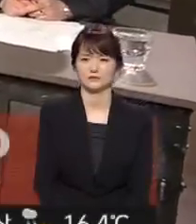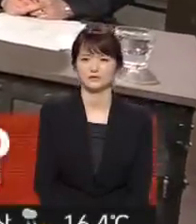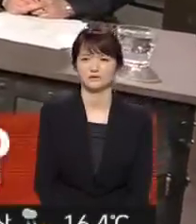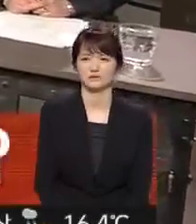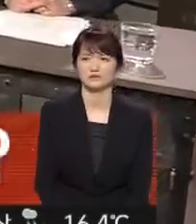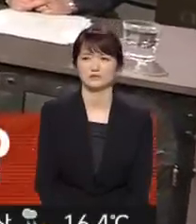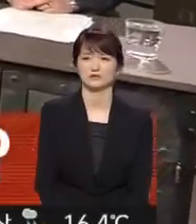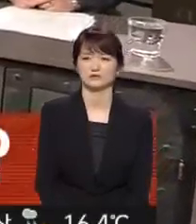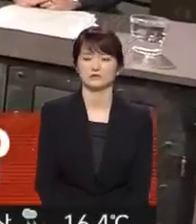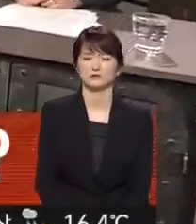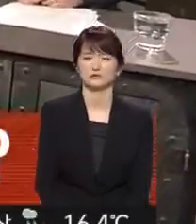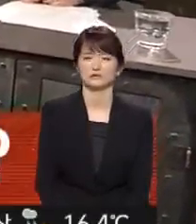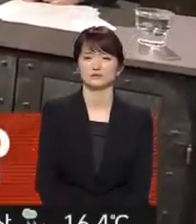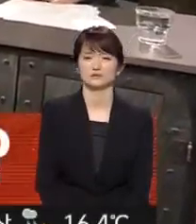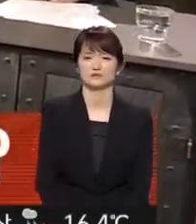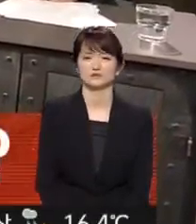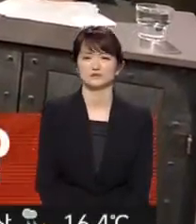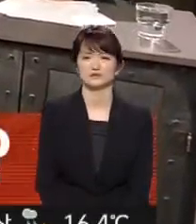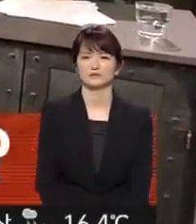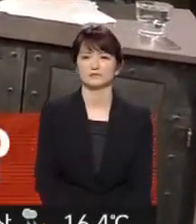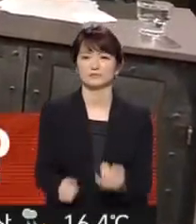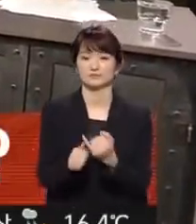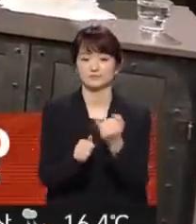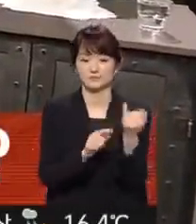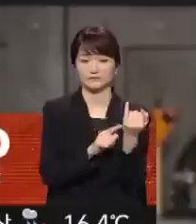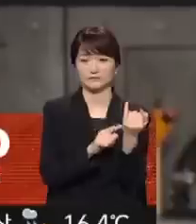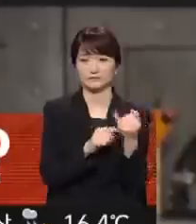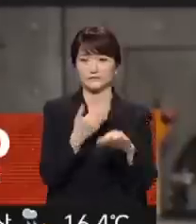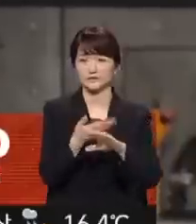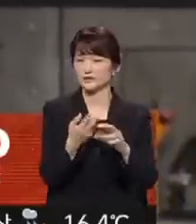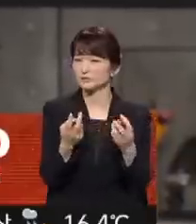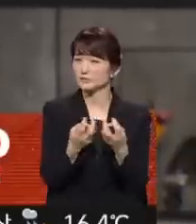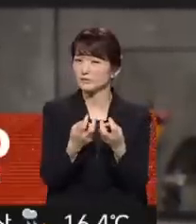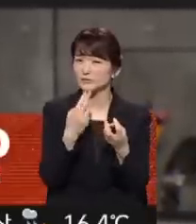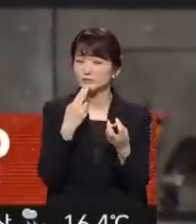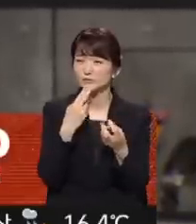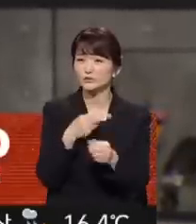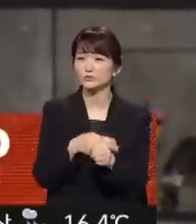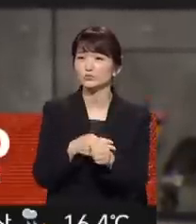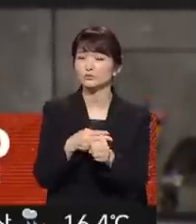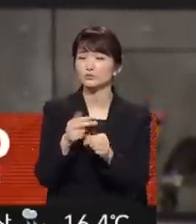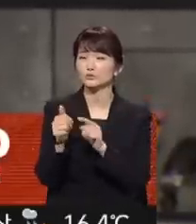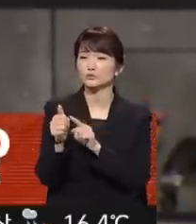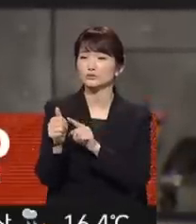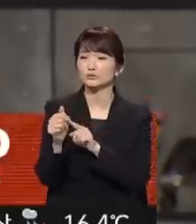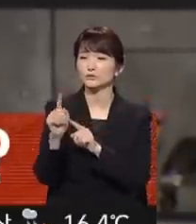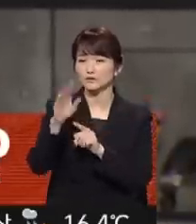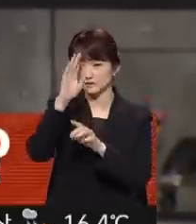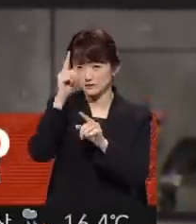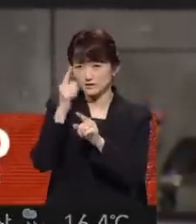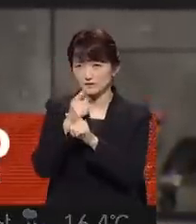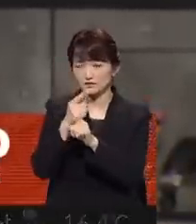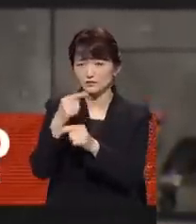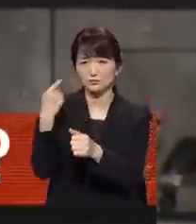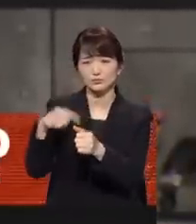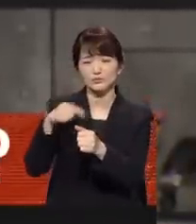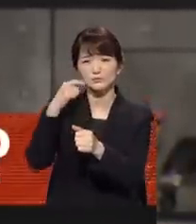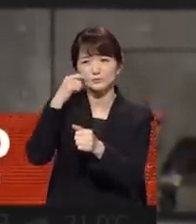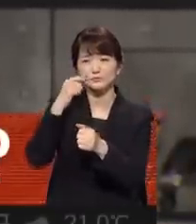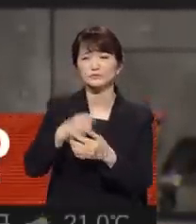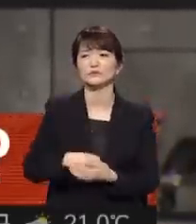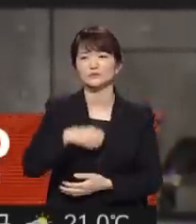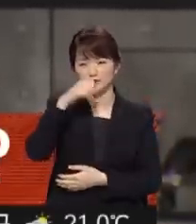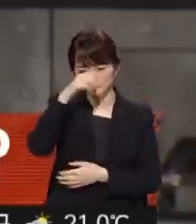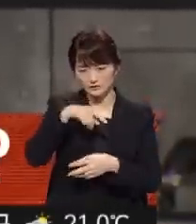팀장님부터 좀 짧게 좀 부탁드립니다. 이런 상황에서 여성분이 다르게 할 방법은 없고 아까 그 교수님처럼 뭐 어떤 치료라든지 교육시킬 수 없으니까